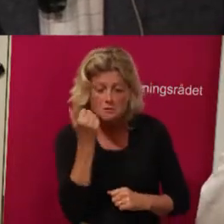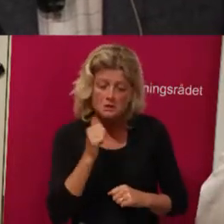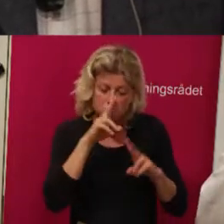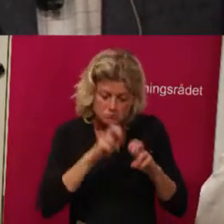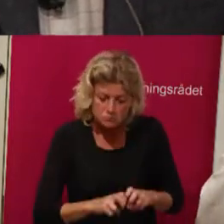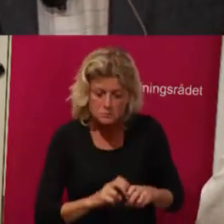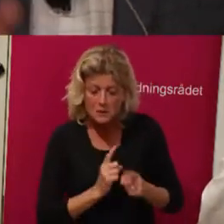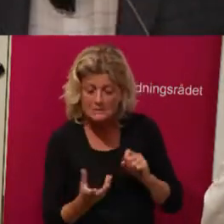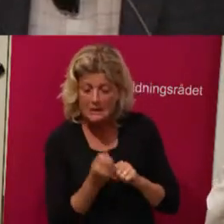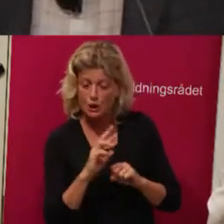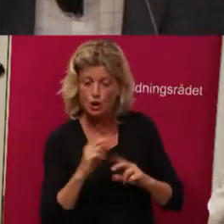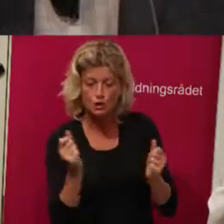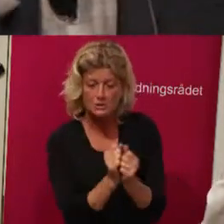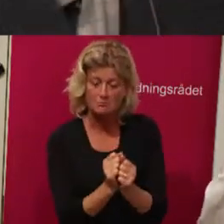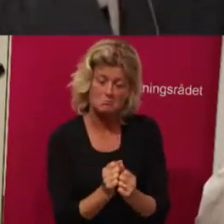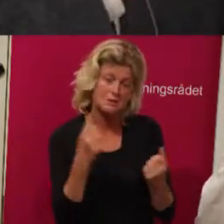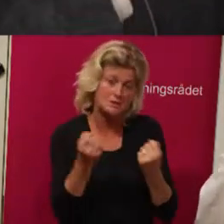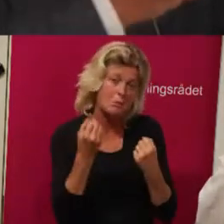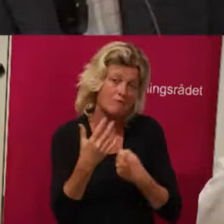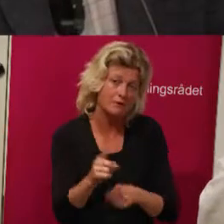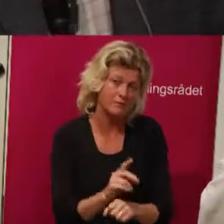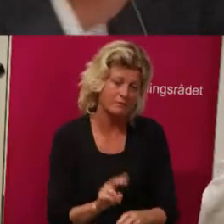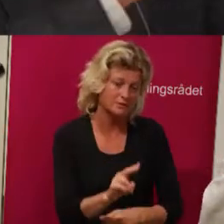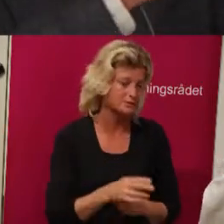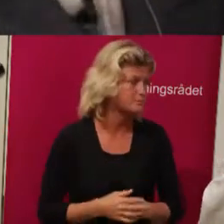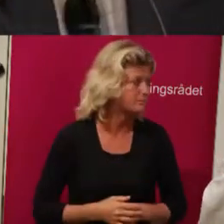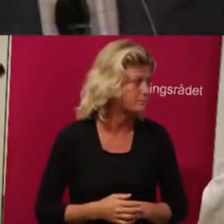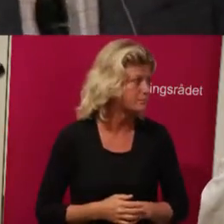men det är spännande. Men...